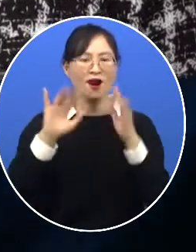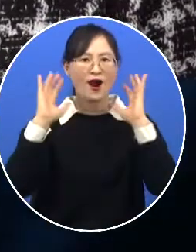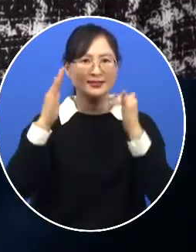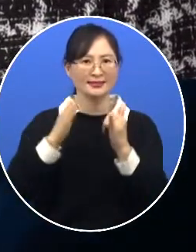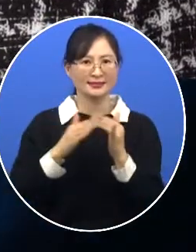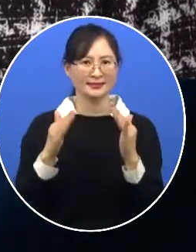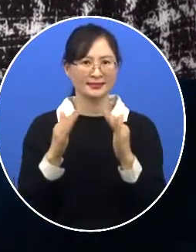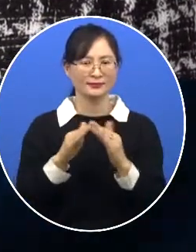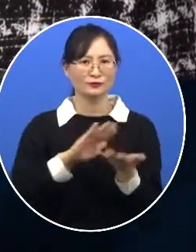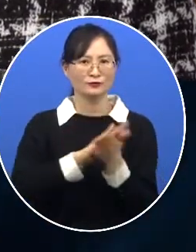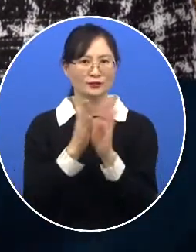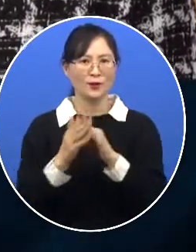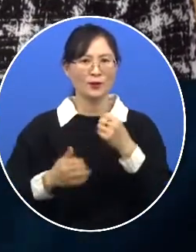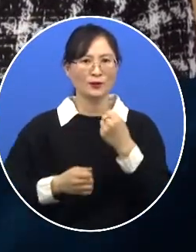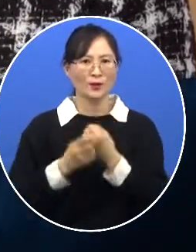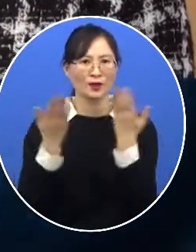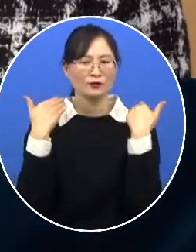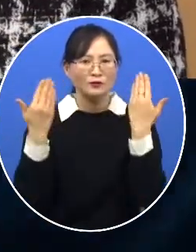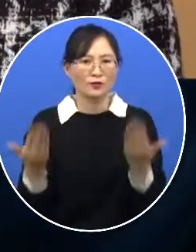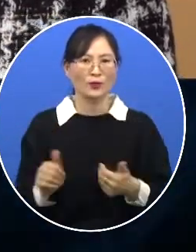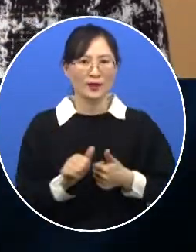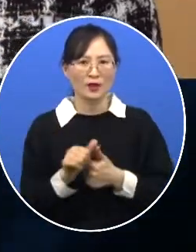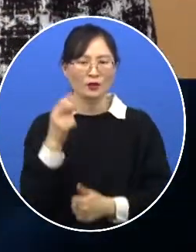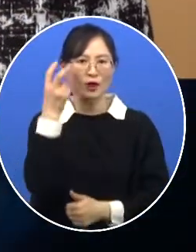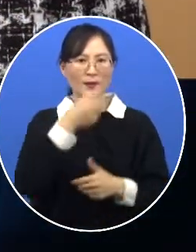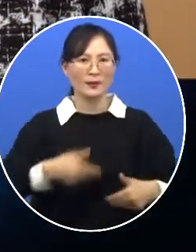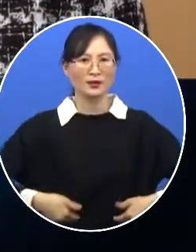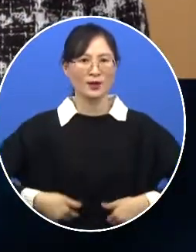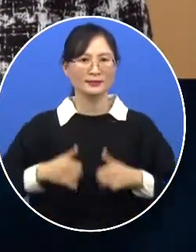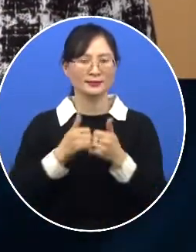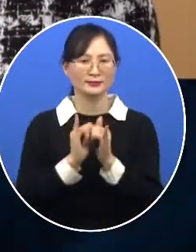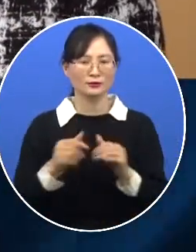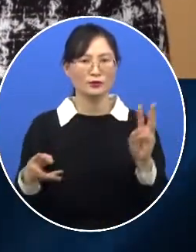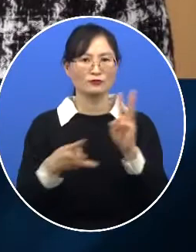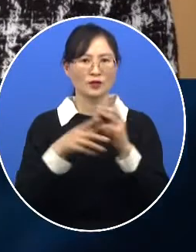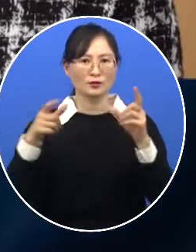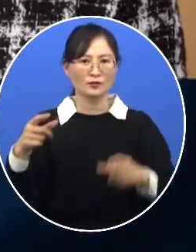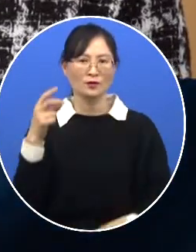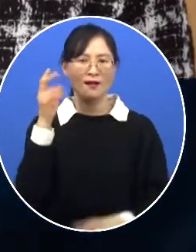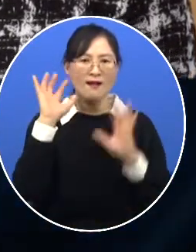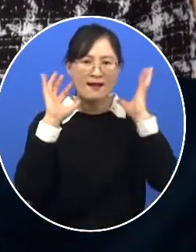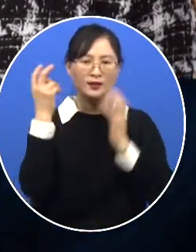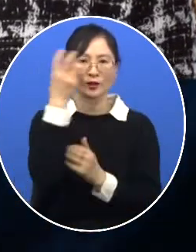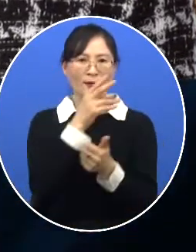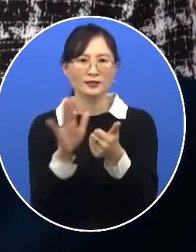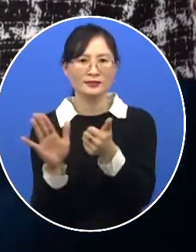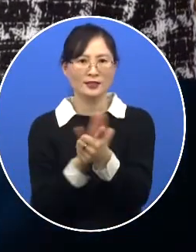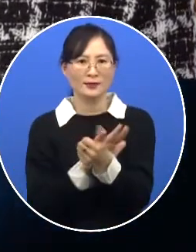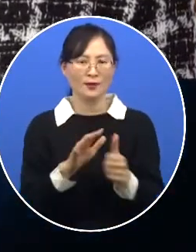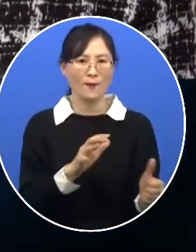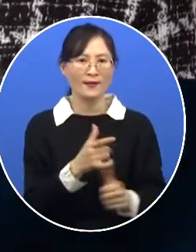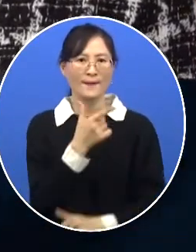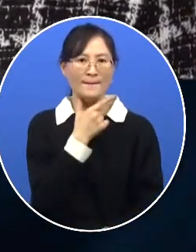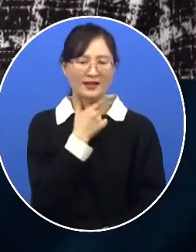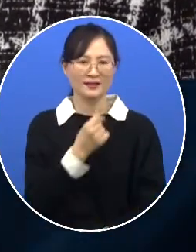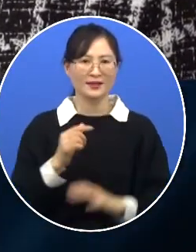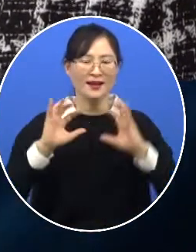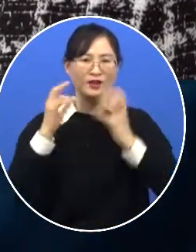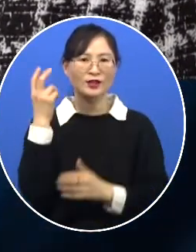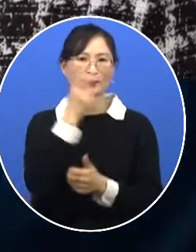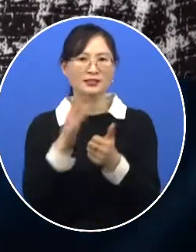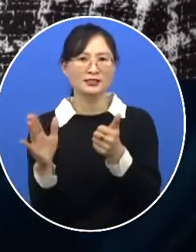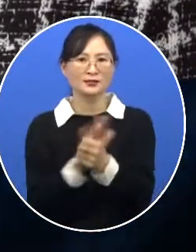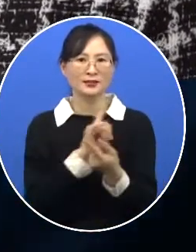따라 돌봄이 필요하신 분은 중랑구의 아이돌봄 서비스를 활용하시기 바랍니다. 아이돌봄 서비스 이용에 관한